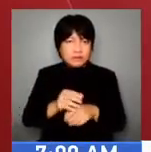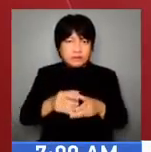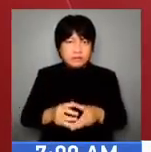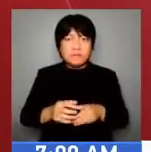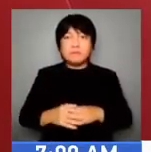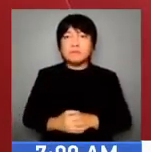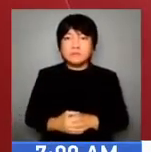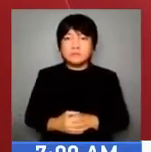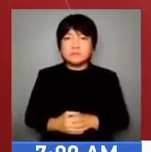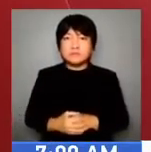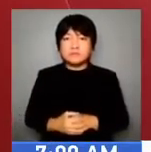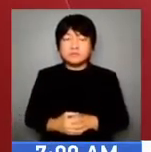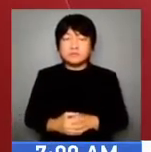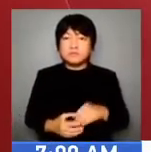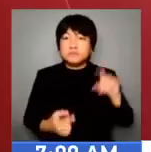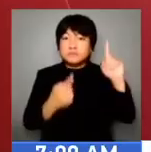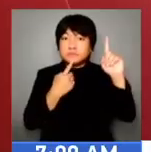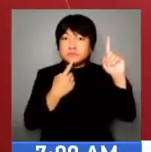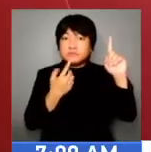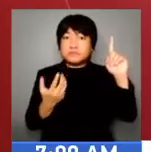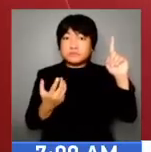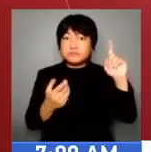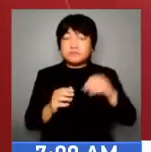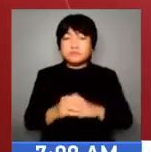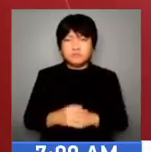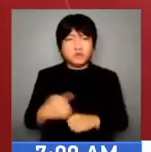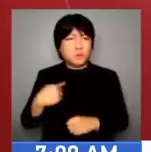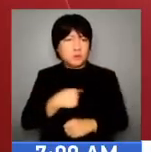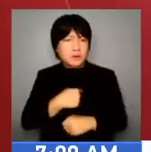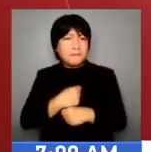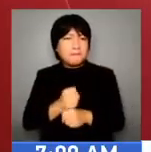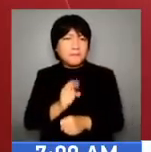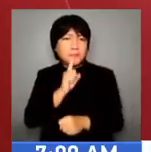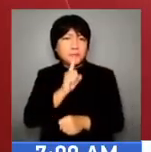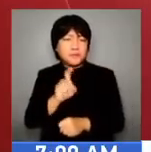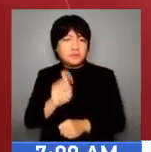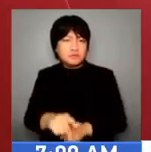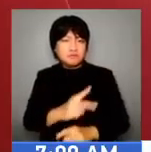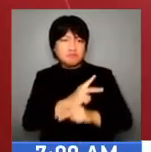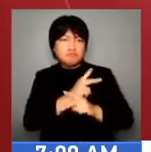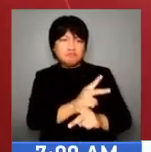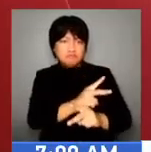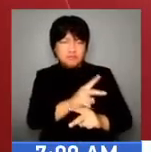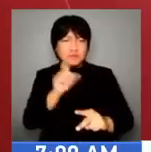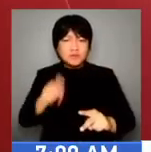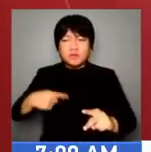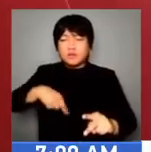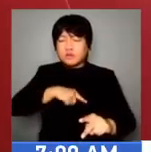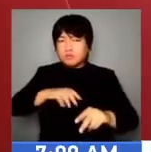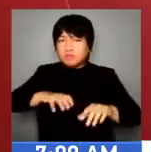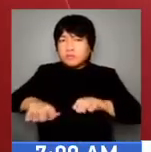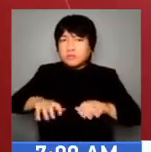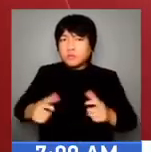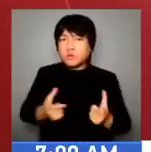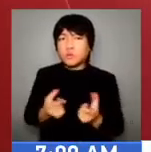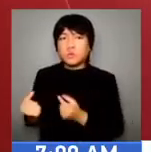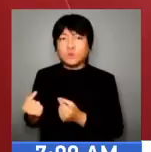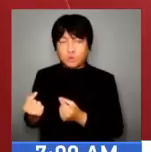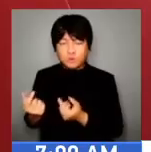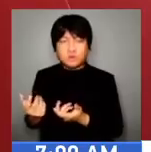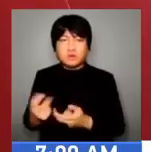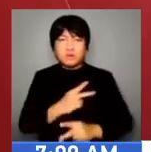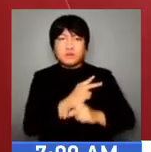and we will make sure na we will take appropriate action para mag-deter sir anybody or